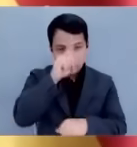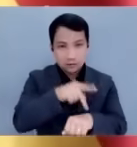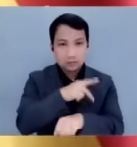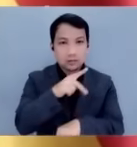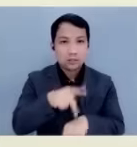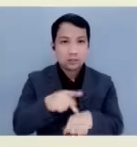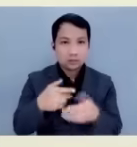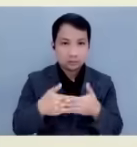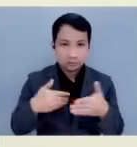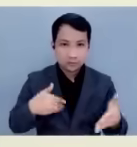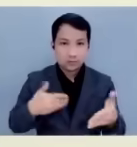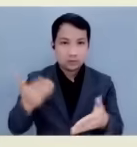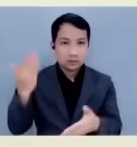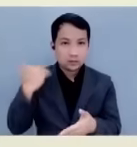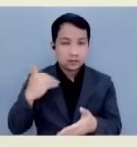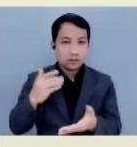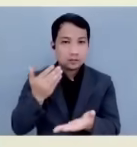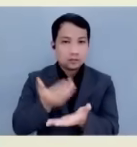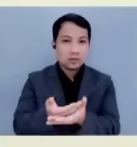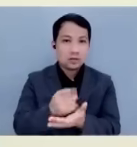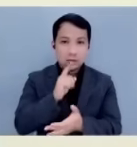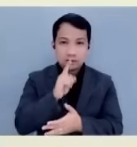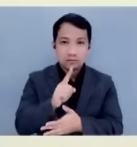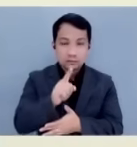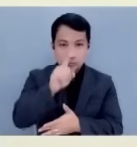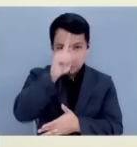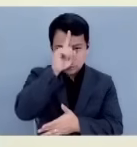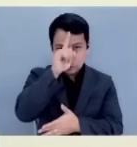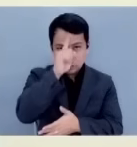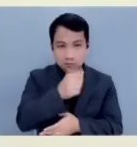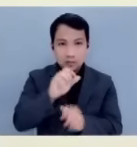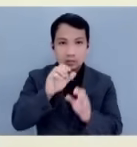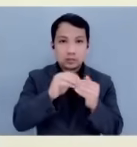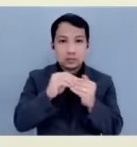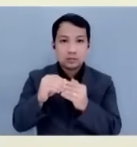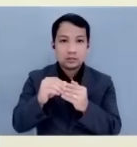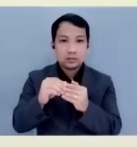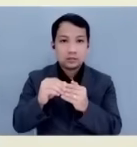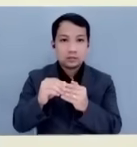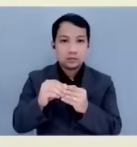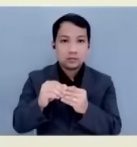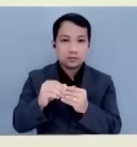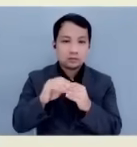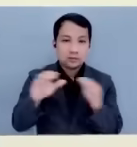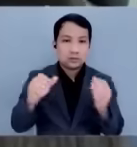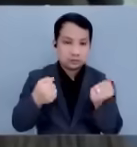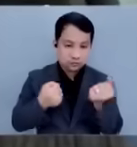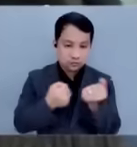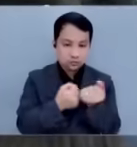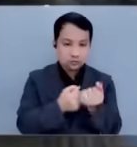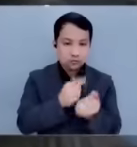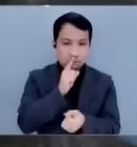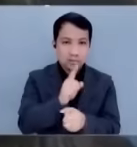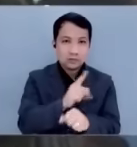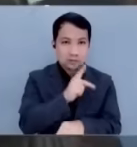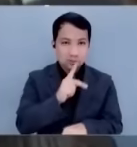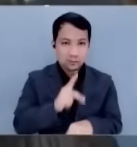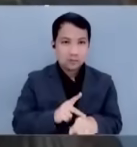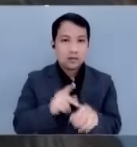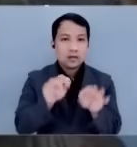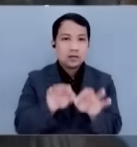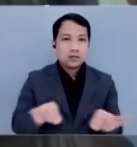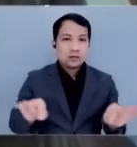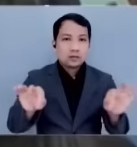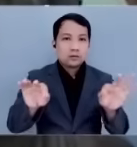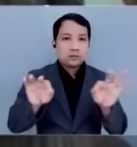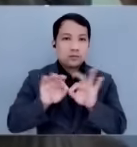PBBM sa Berlin. Tiniyak naman ni German Chancellor Olaf Scholz ang suporta sa Pilipinas sa usaping ito. Importante raw ang